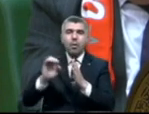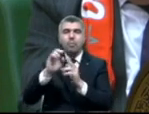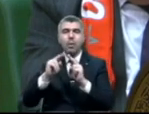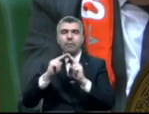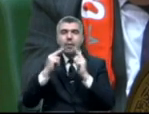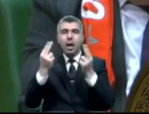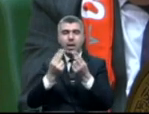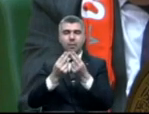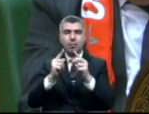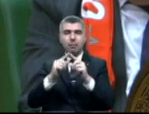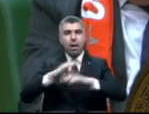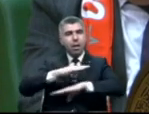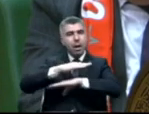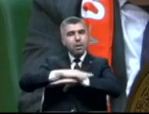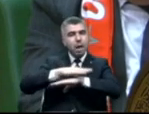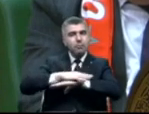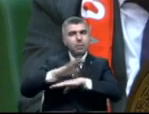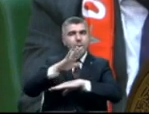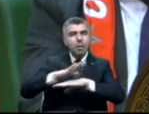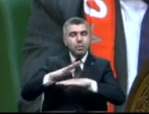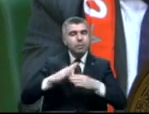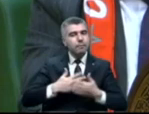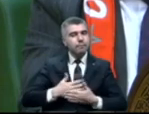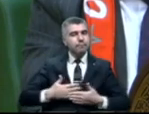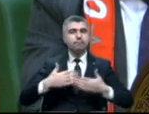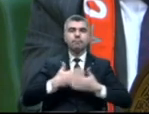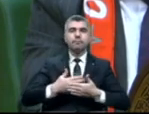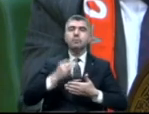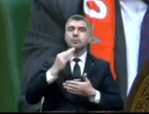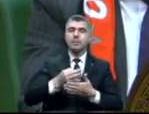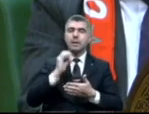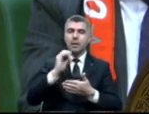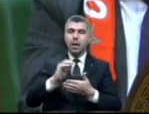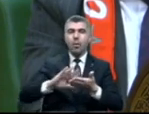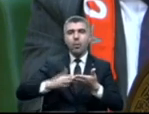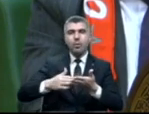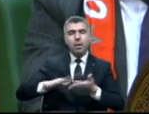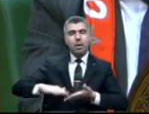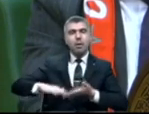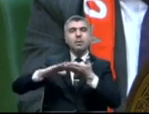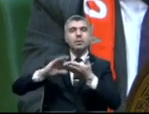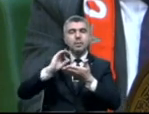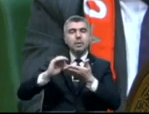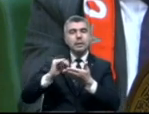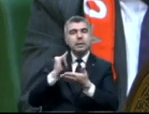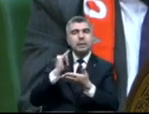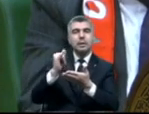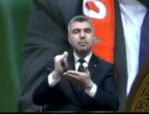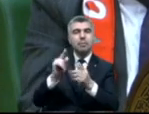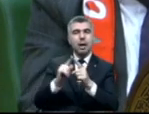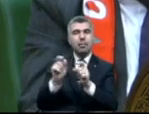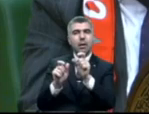وإبراز القيم المغربية التي نفتخر بها جميعا بالنظر لما تحمله من سمات إنسانية قلما نجد